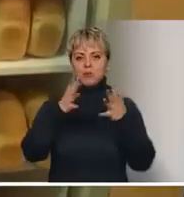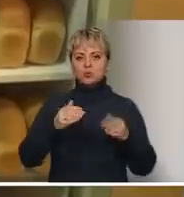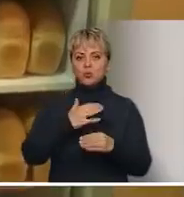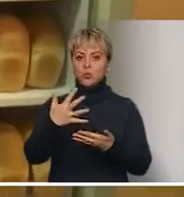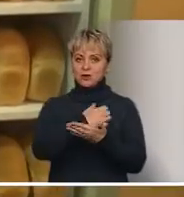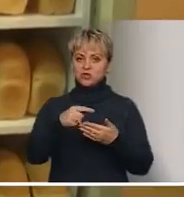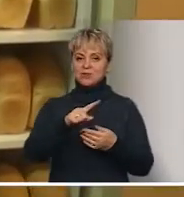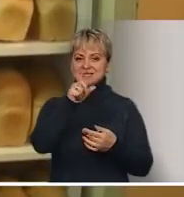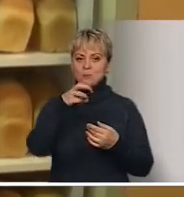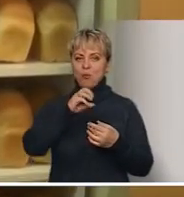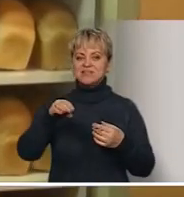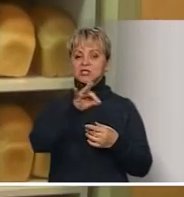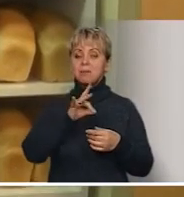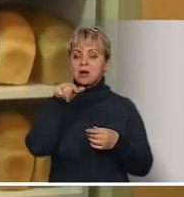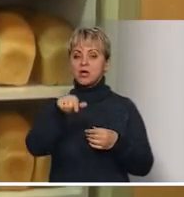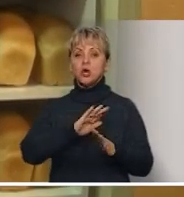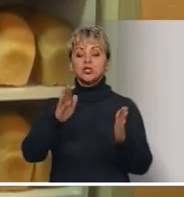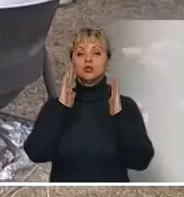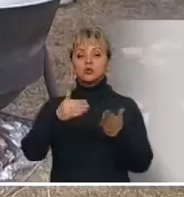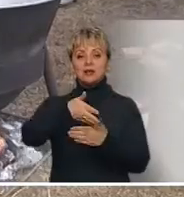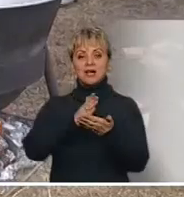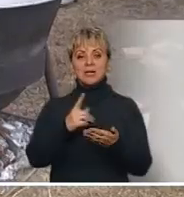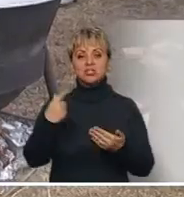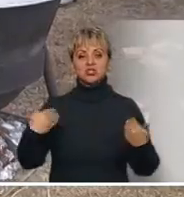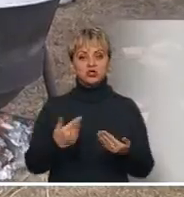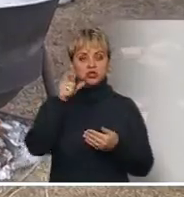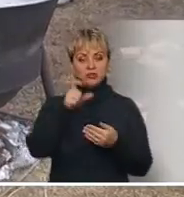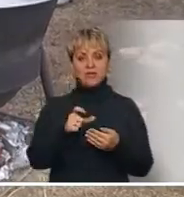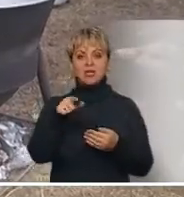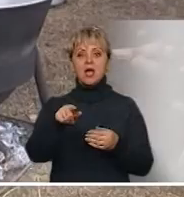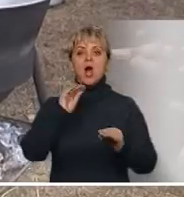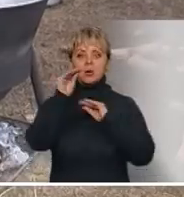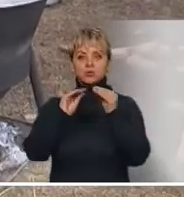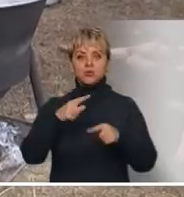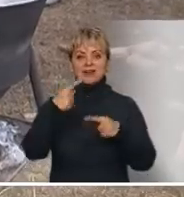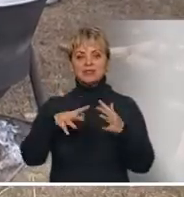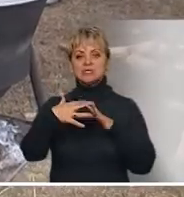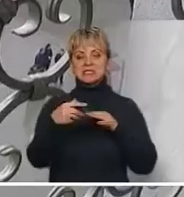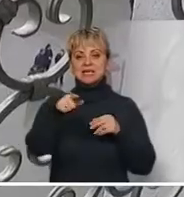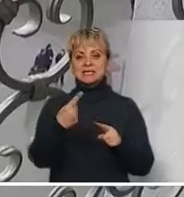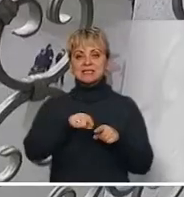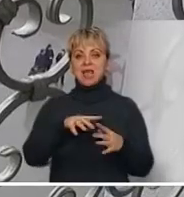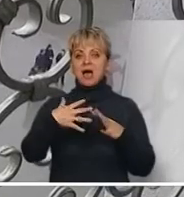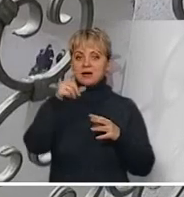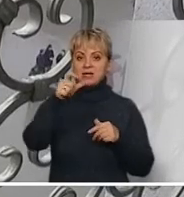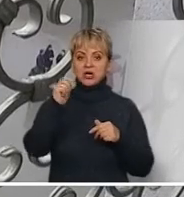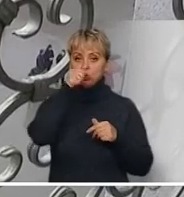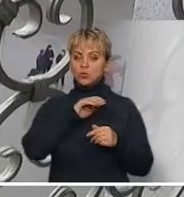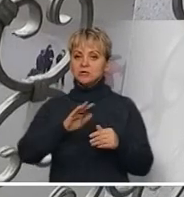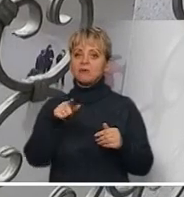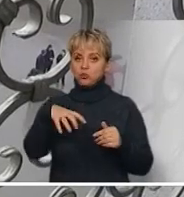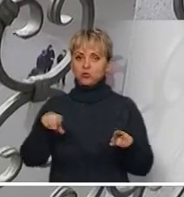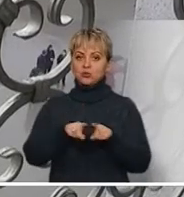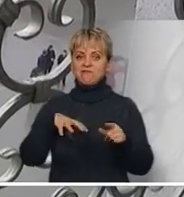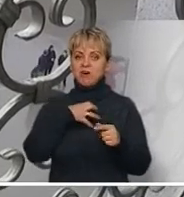вырастило рекордный урожай в Зимовниковском районе. Но не только хлебом единым жив человек. Обустройство родной станицы для агрария года